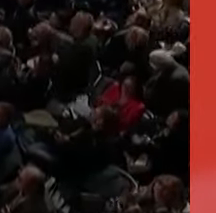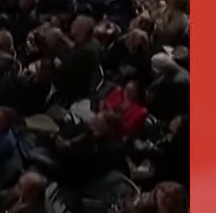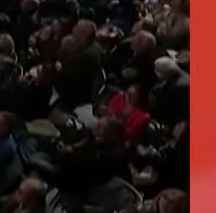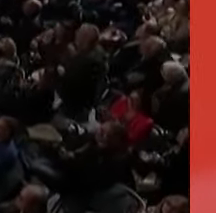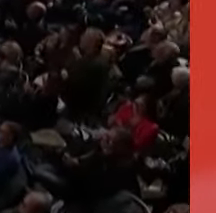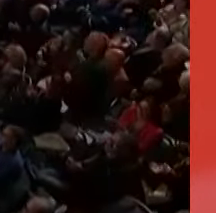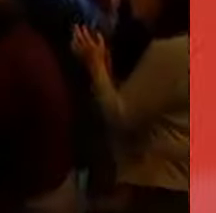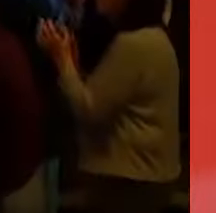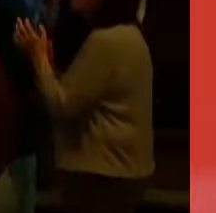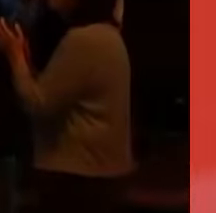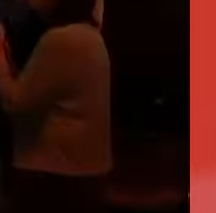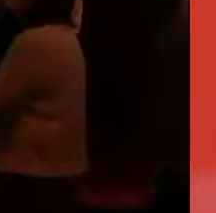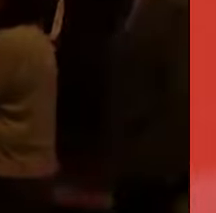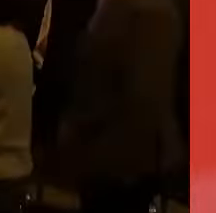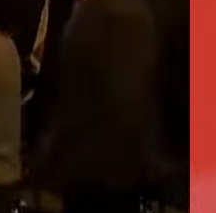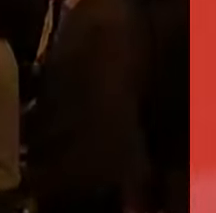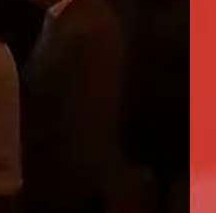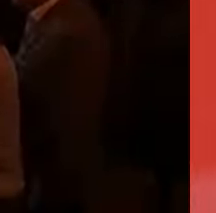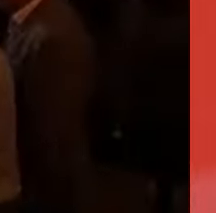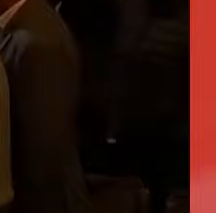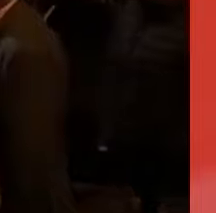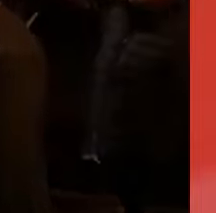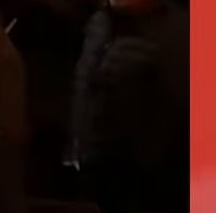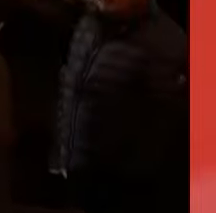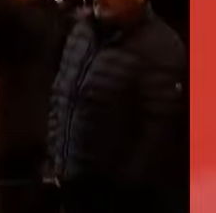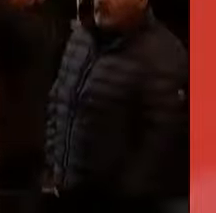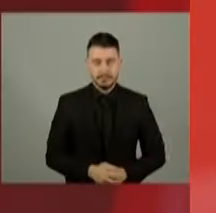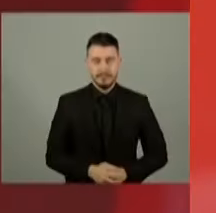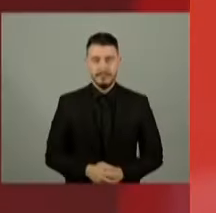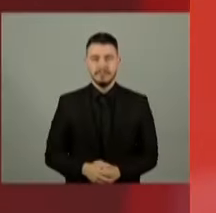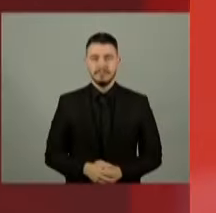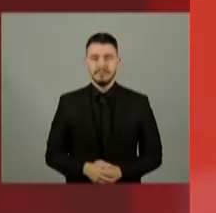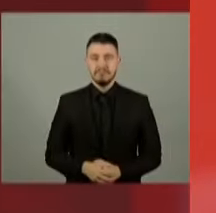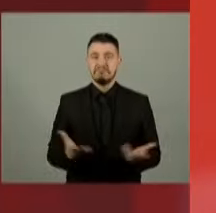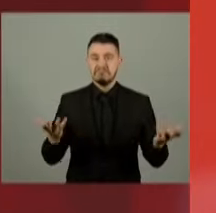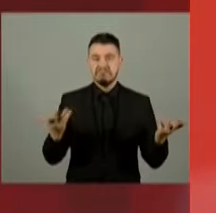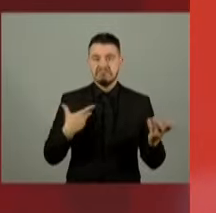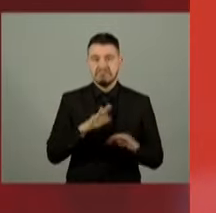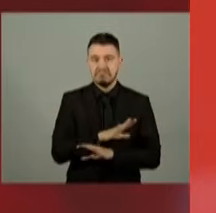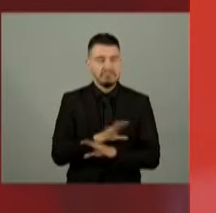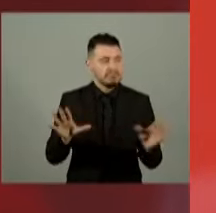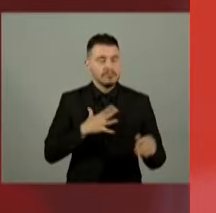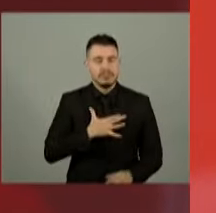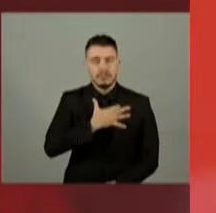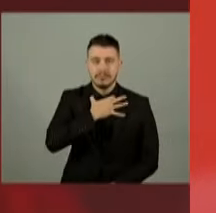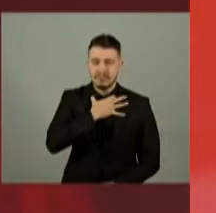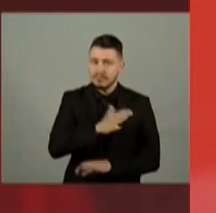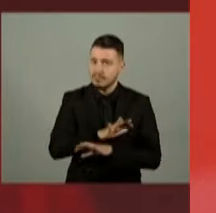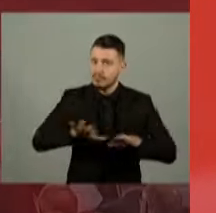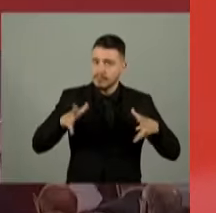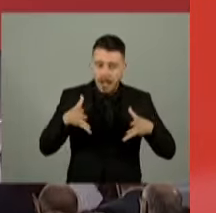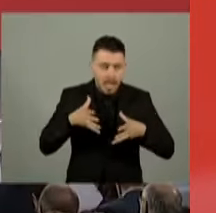φίλος, όπως συνέβη στις εκλογές διαδικασίες των άλλων κομμάτων, είναι αποδεκτό. Η άλλη πλευρά αυτό δεν θα το δεκτεί. Σου θυμίζω, Μαρία, ότι